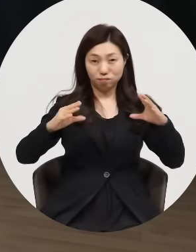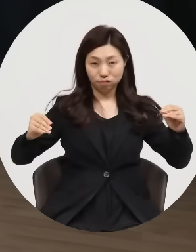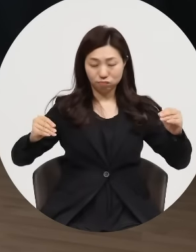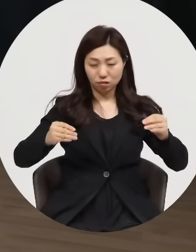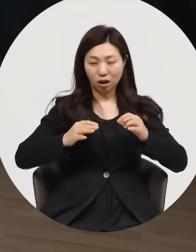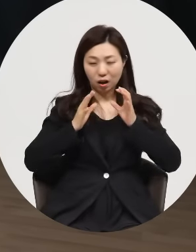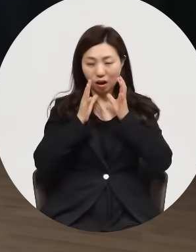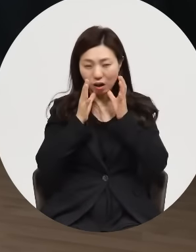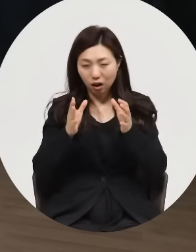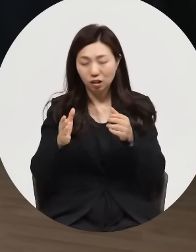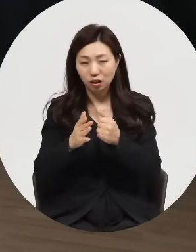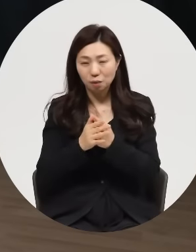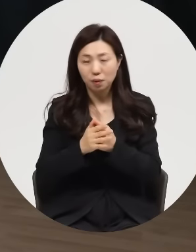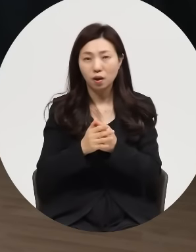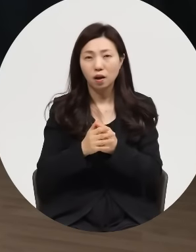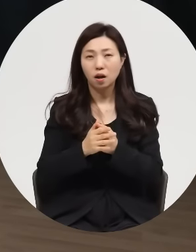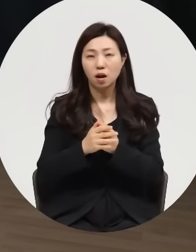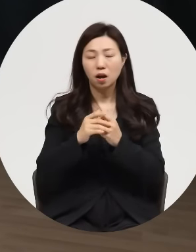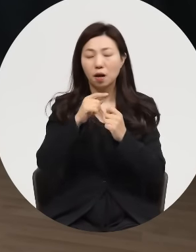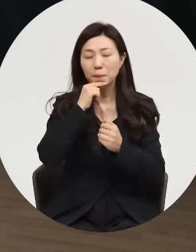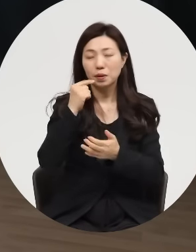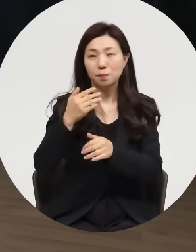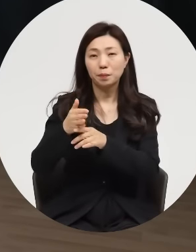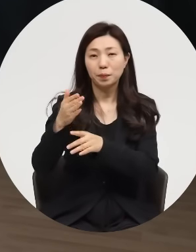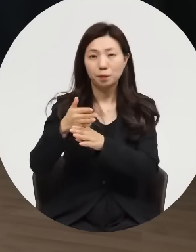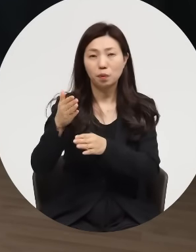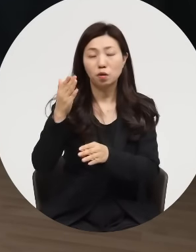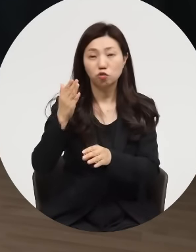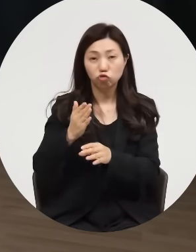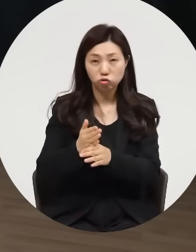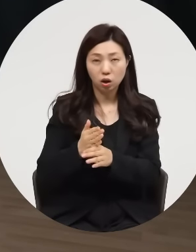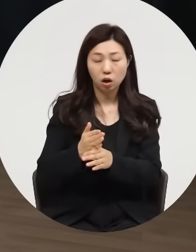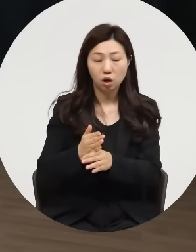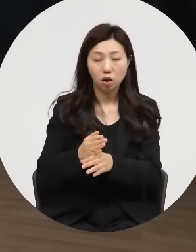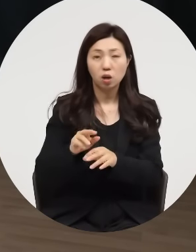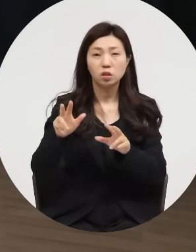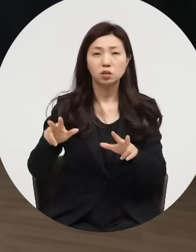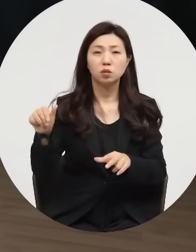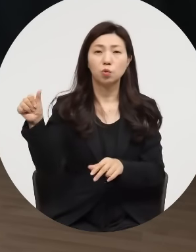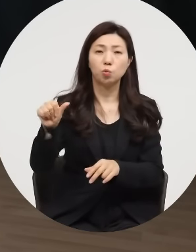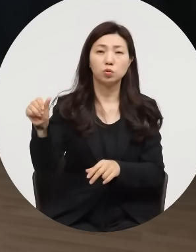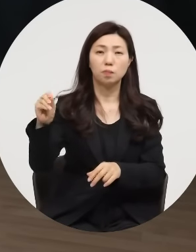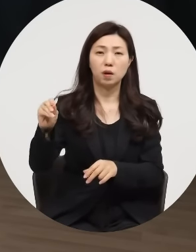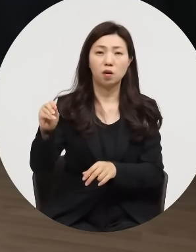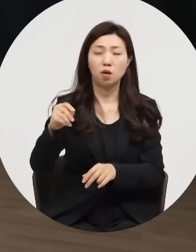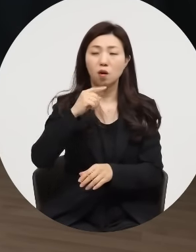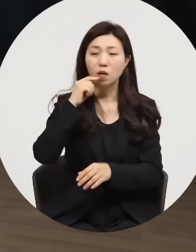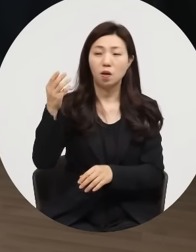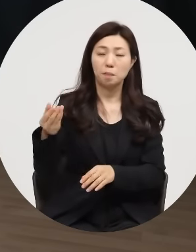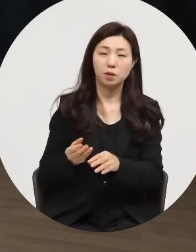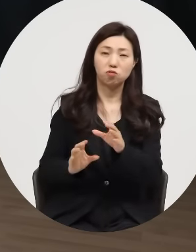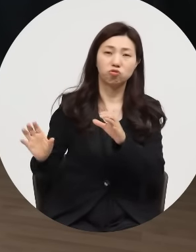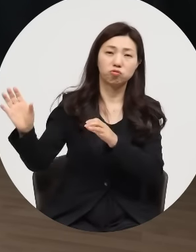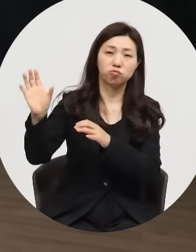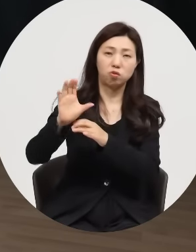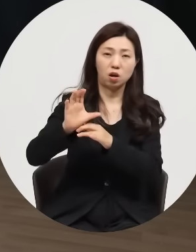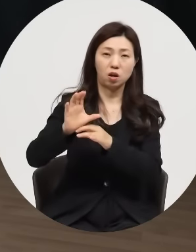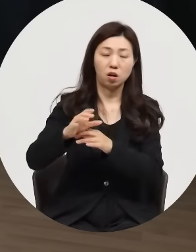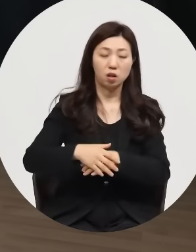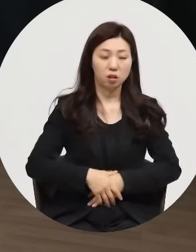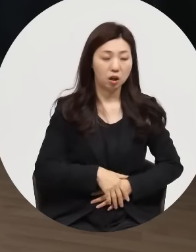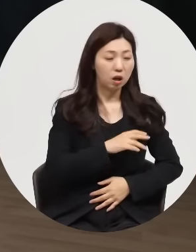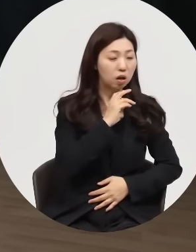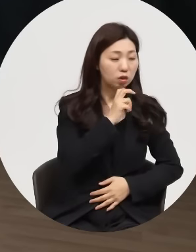빚을 갚는다고 개인회생을 하고 있는 상황에서 또 5천만 원이라는 빚이 생긴 겁니다.